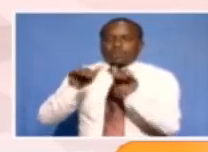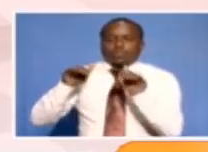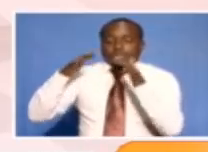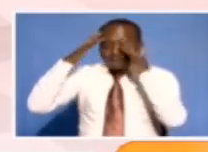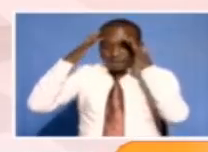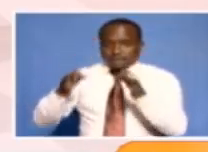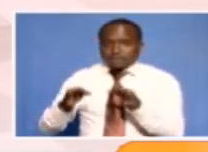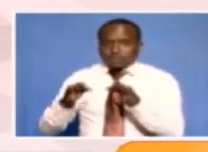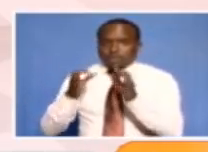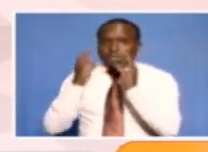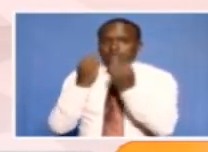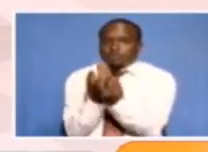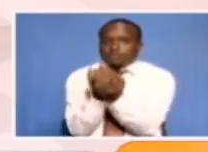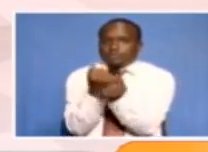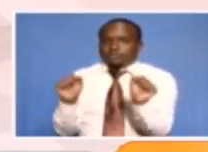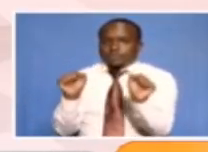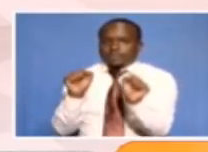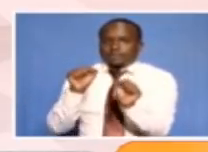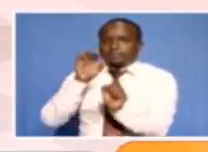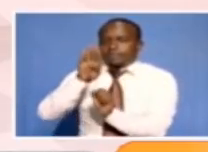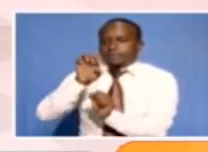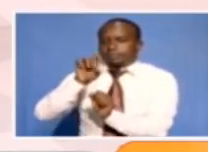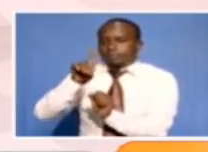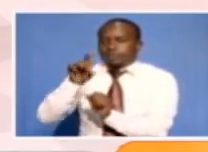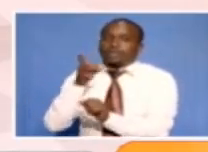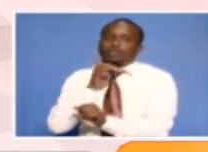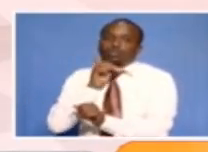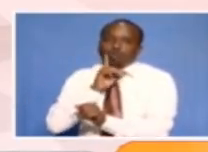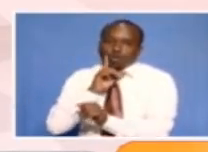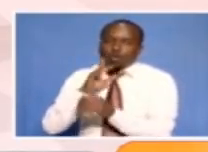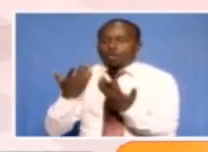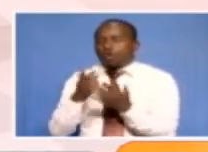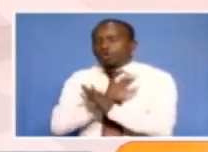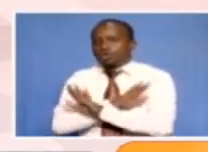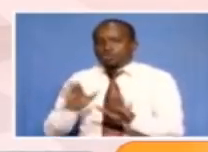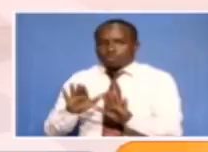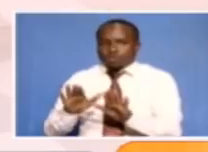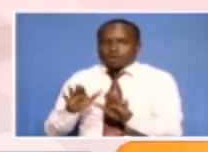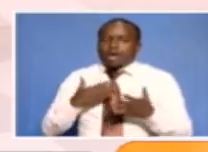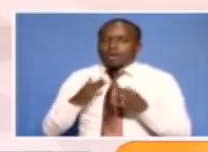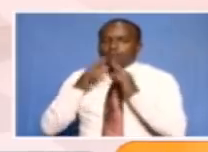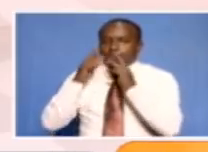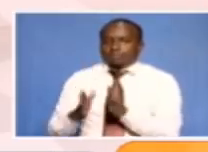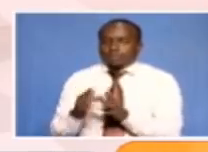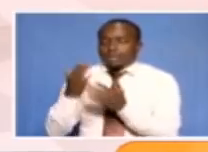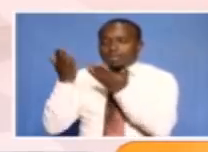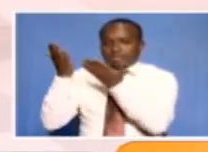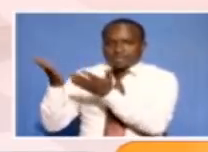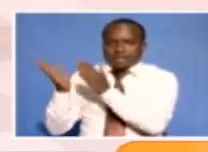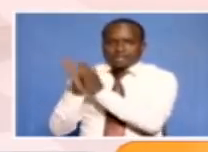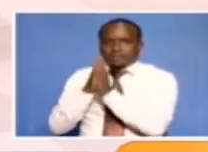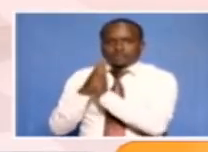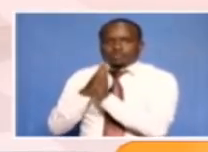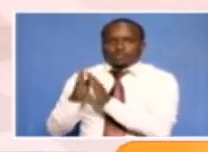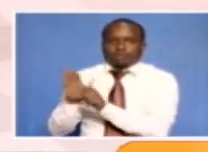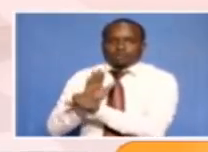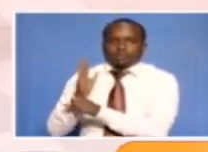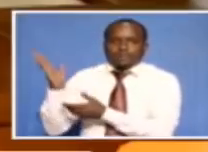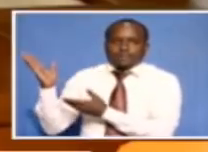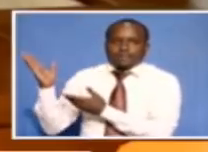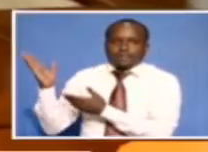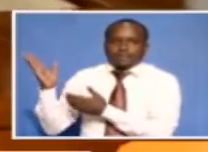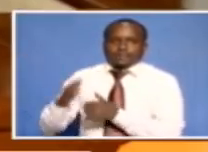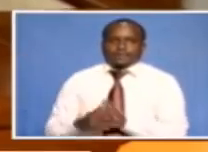wa iwapo ataachiliwa kwa dhamana hapo kesho au la. Mwandishi wetu Hassan Mugambi alikuwepo kotini na hii hapa taarifa yake.